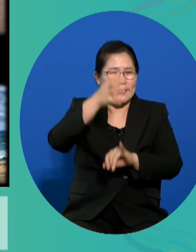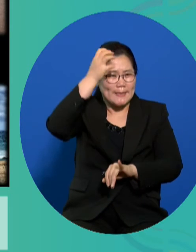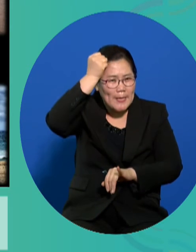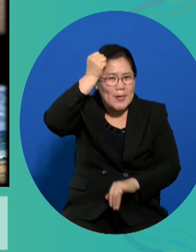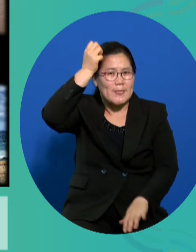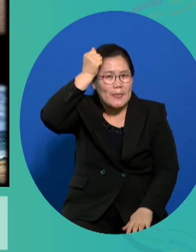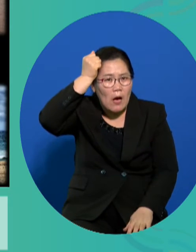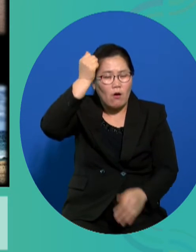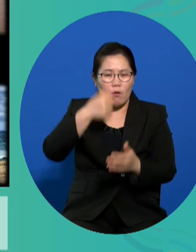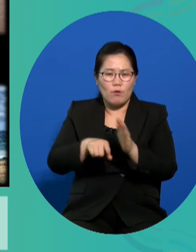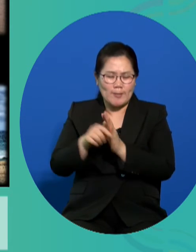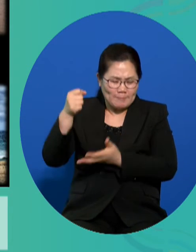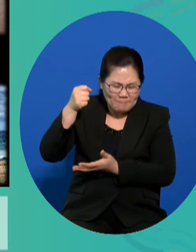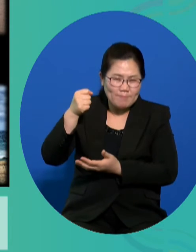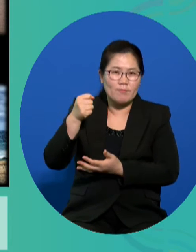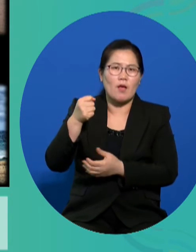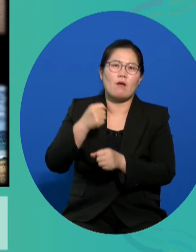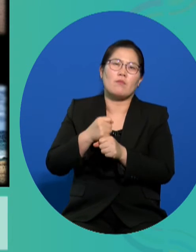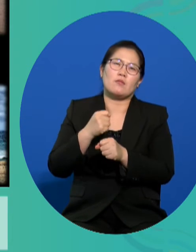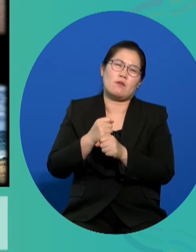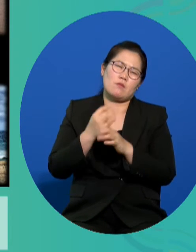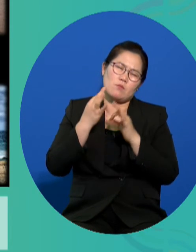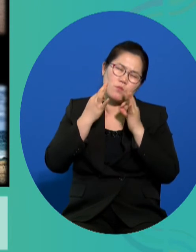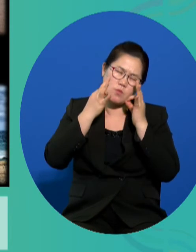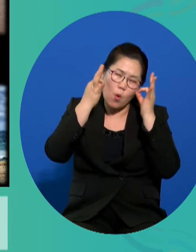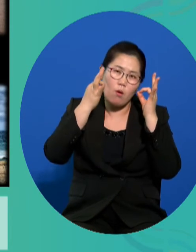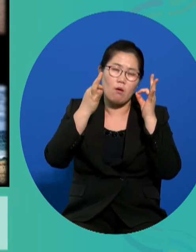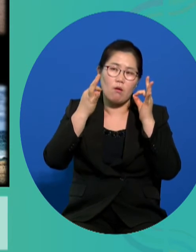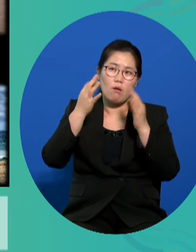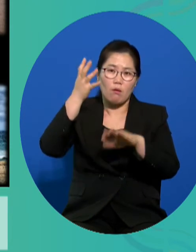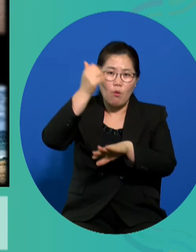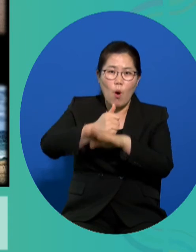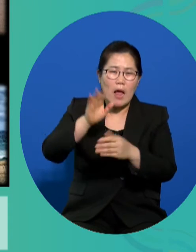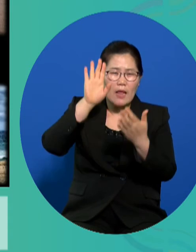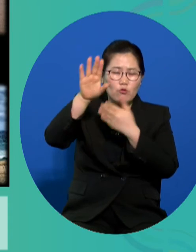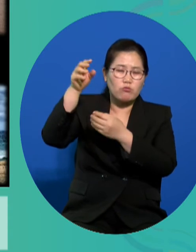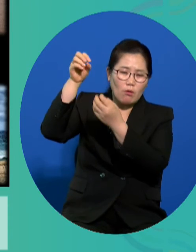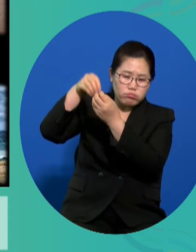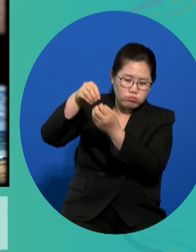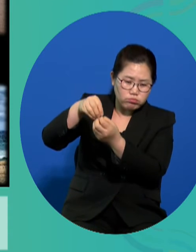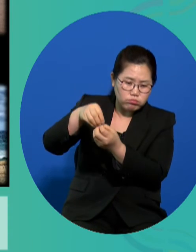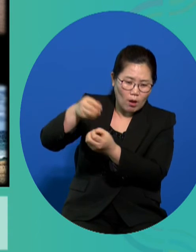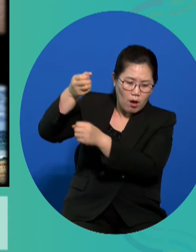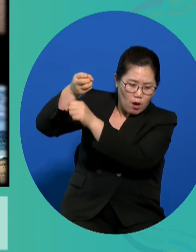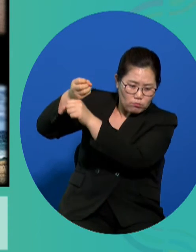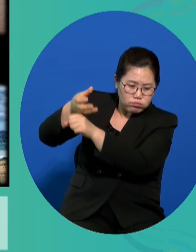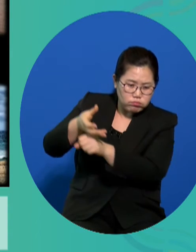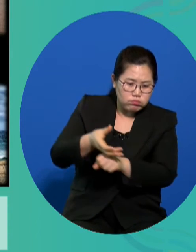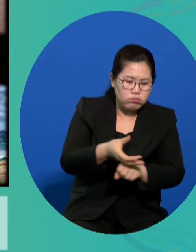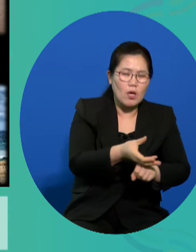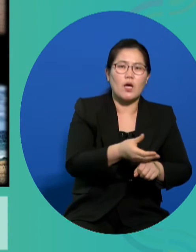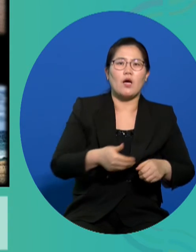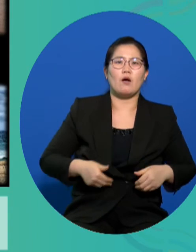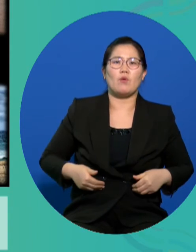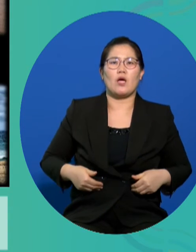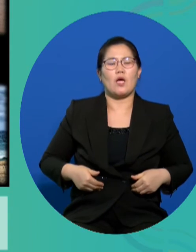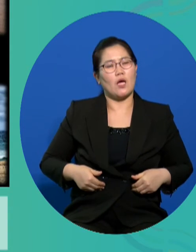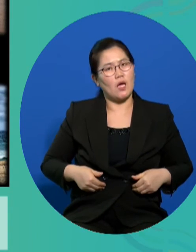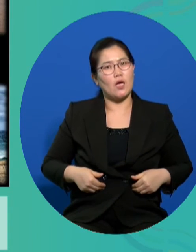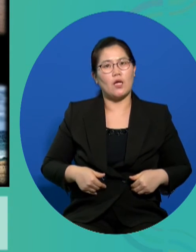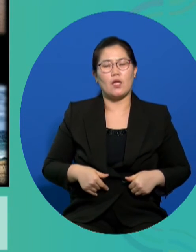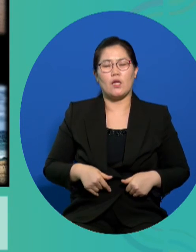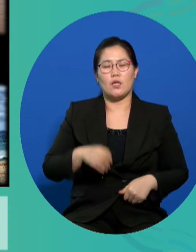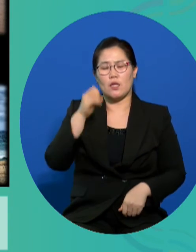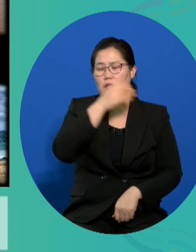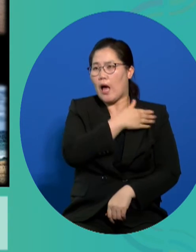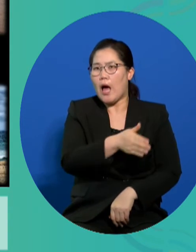이제 실질적으로 우리 후세대에 다 전해줄 수 있는 그런 내 것이거든요. 그리고 성화봉송,